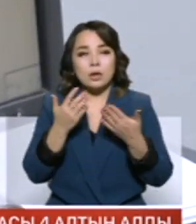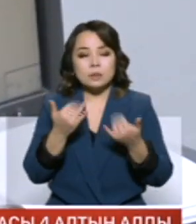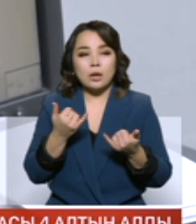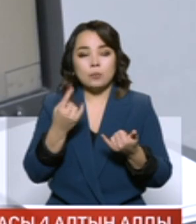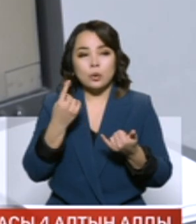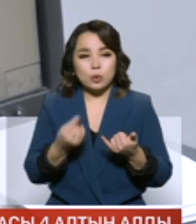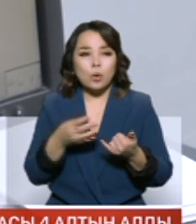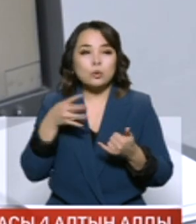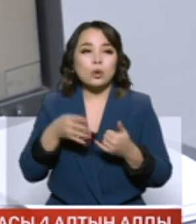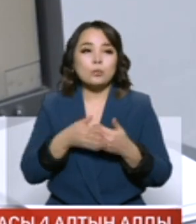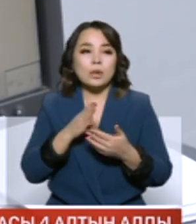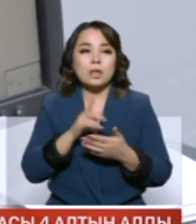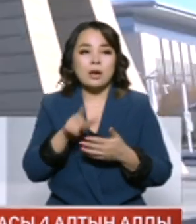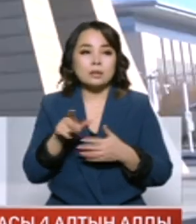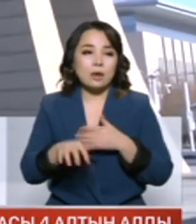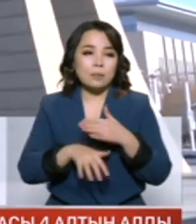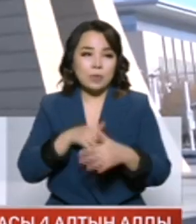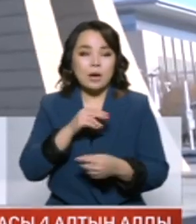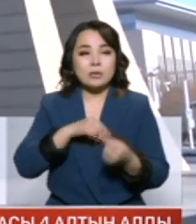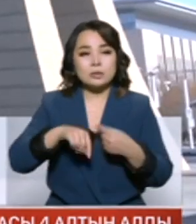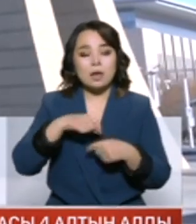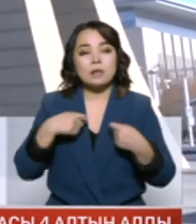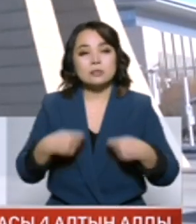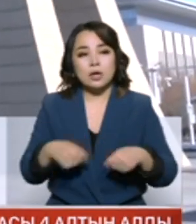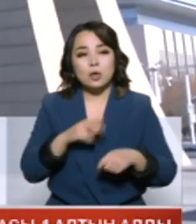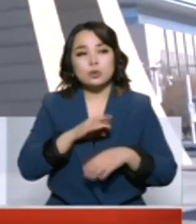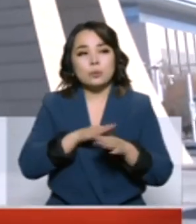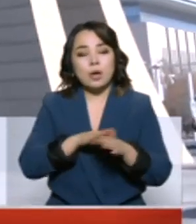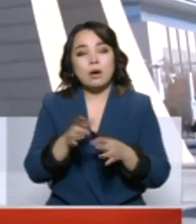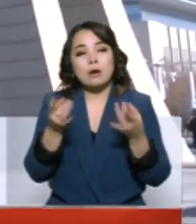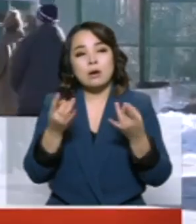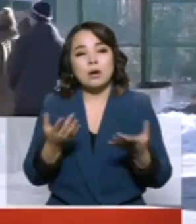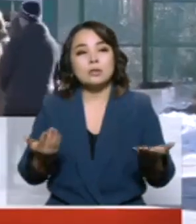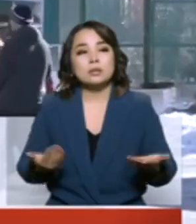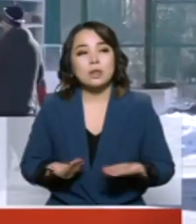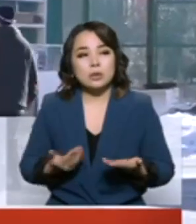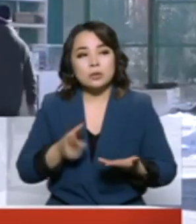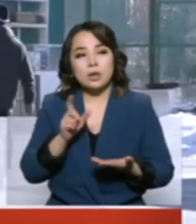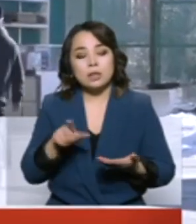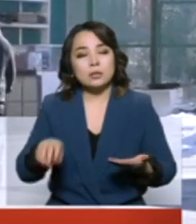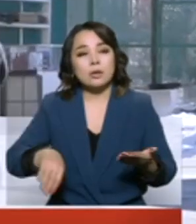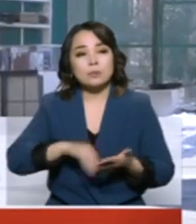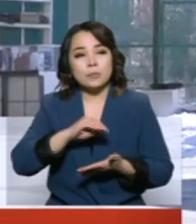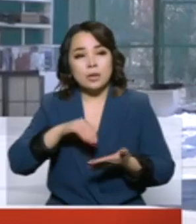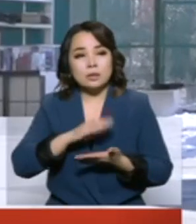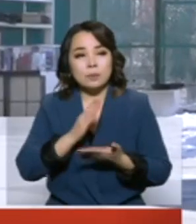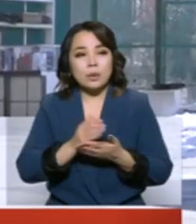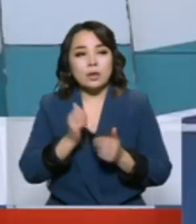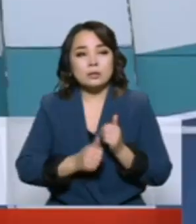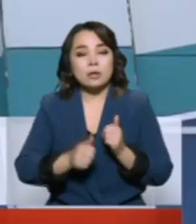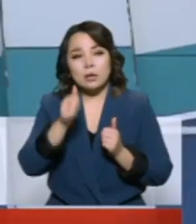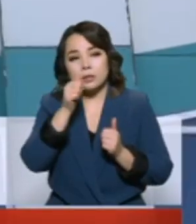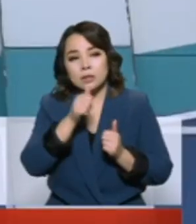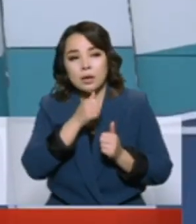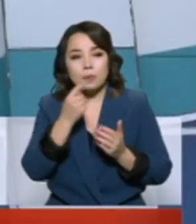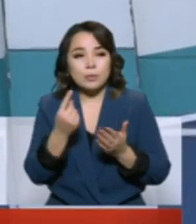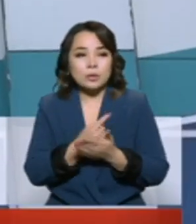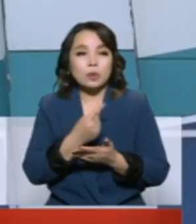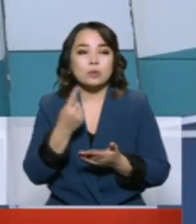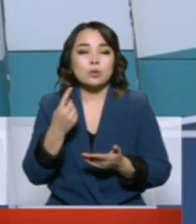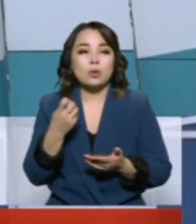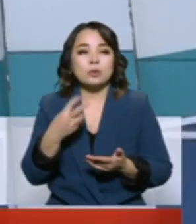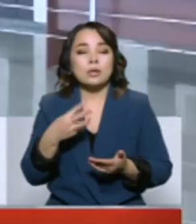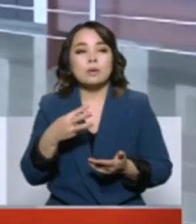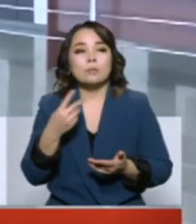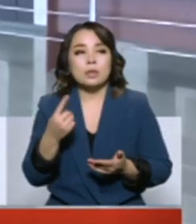жерге 4000-ға жуық адам келеді. Кәсіпкерлер сауда-саттық жасаса, қарапайым тұрғындар керек-жарағын алады. Әрбір азамат айына бір рет 31 келі жүк